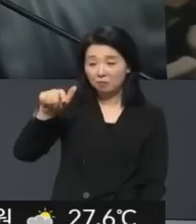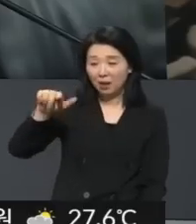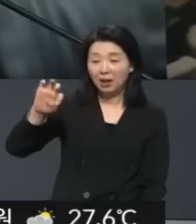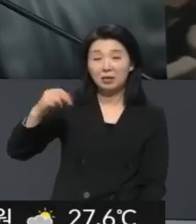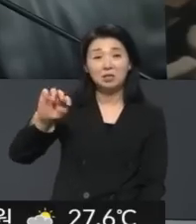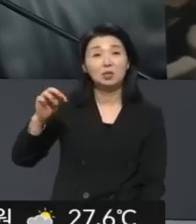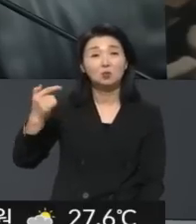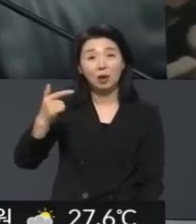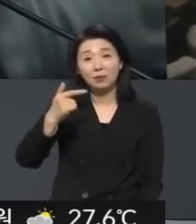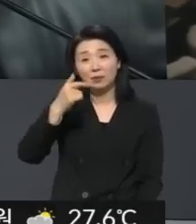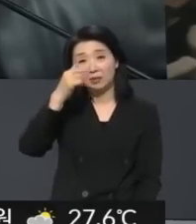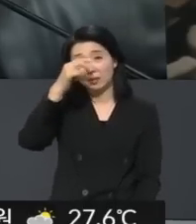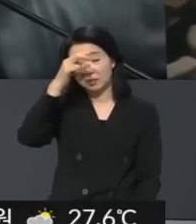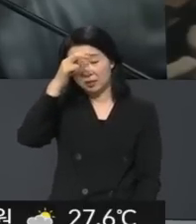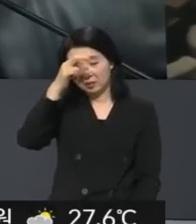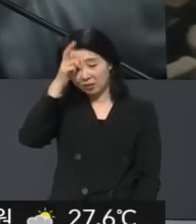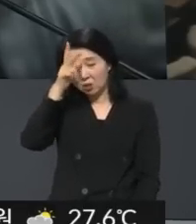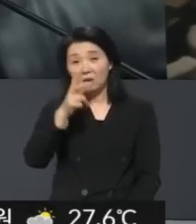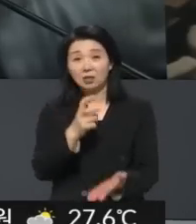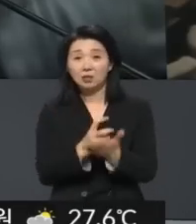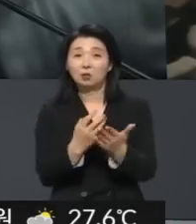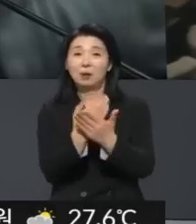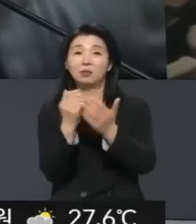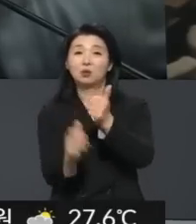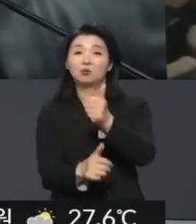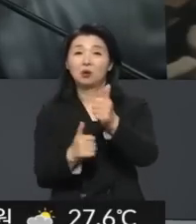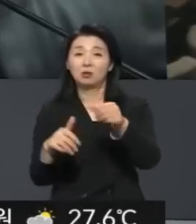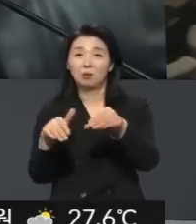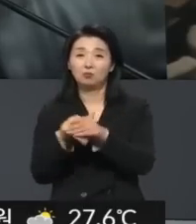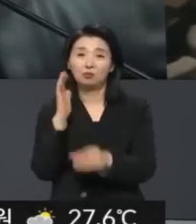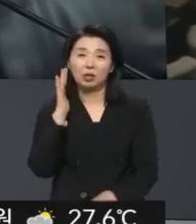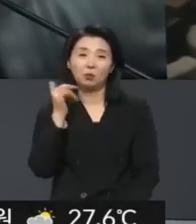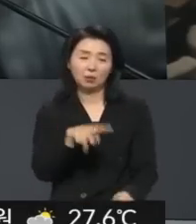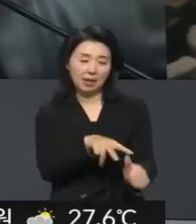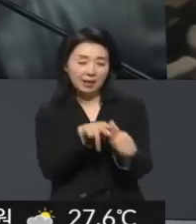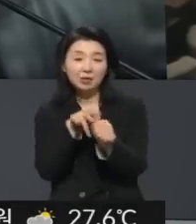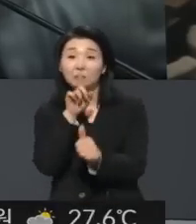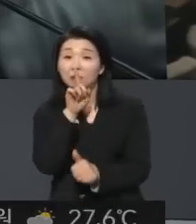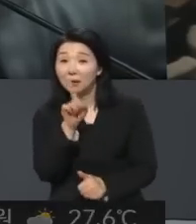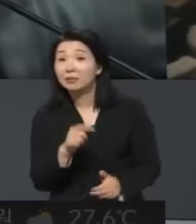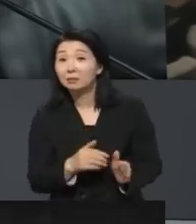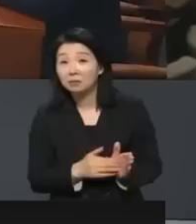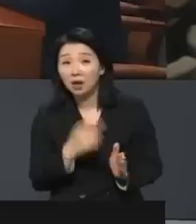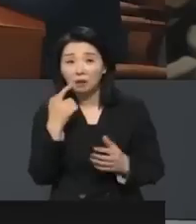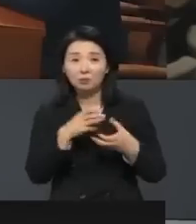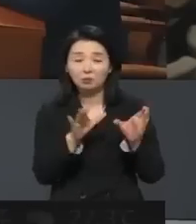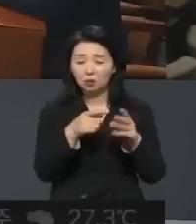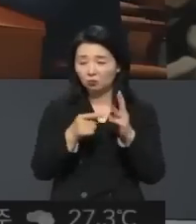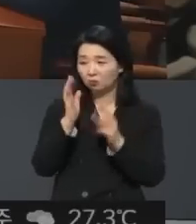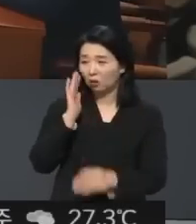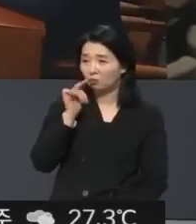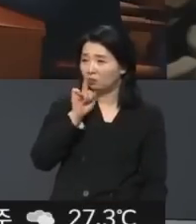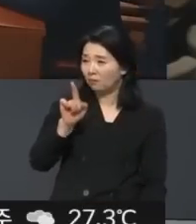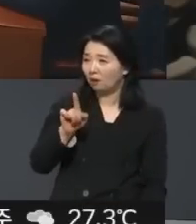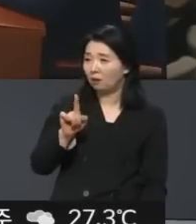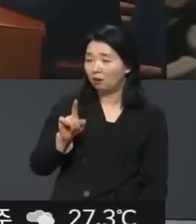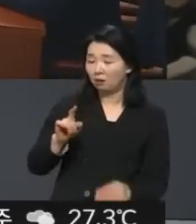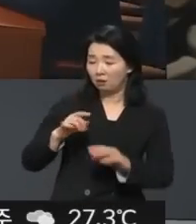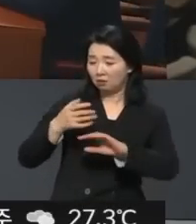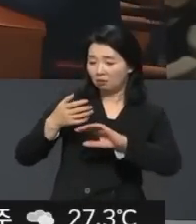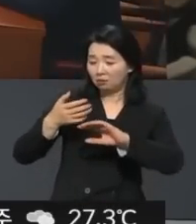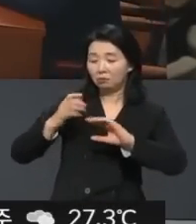박인환 경찰제도발전위원장은 문 전 대통령이 간첩이다 주장을 했죠. 민주당은 윤 대통령이 말한 반국가